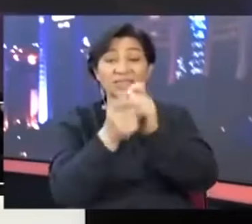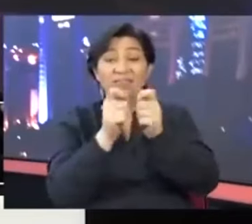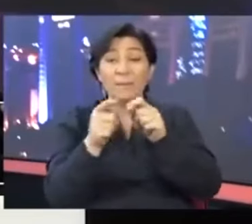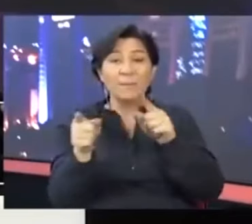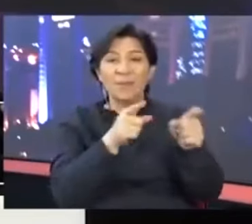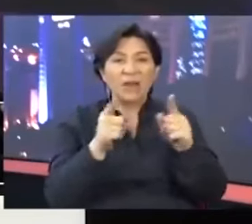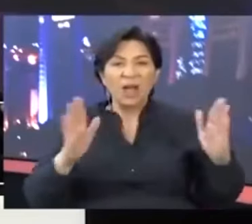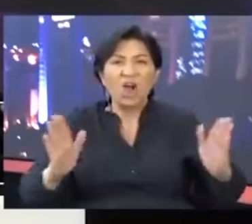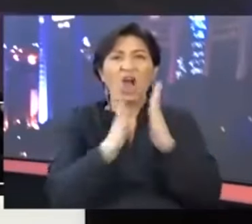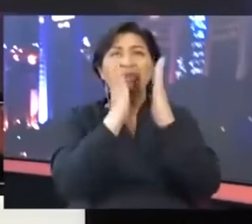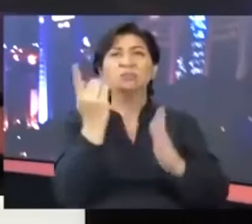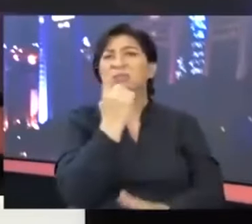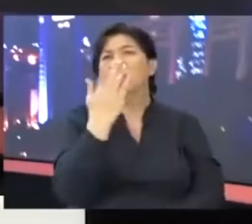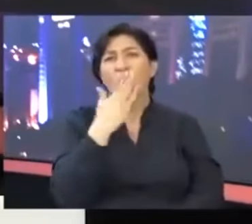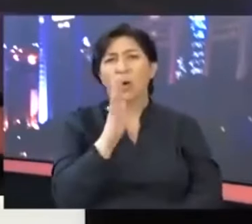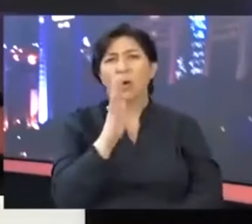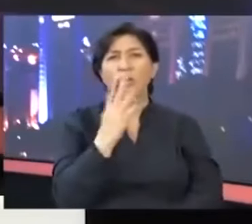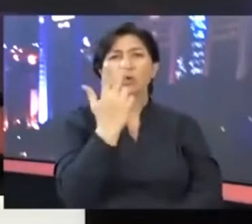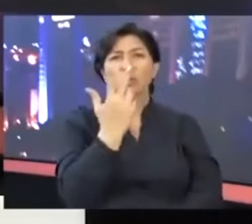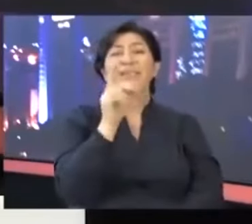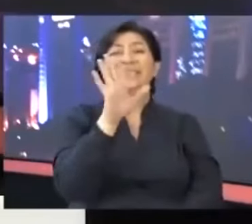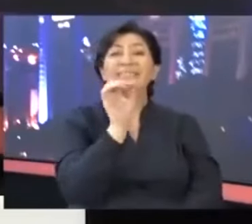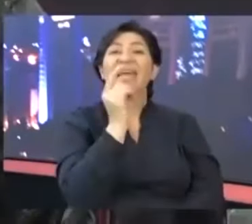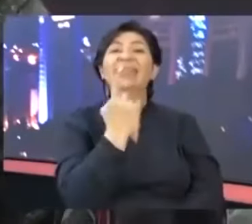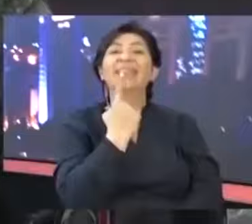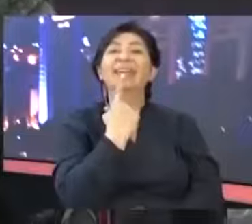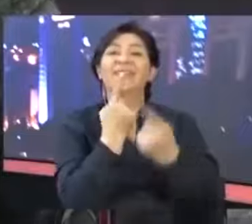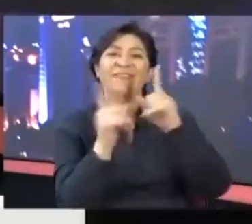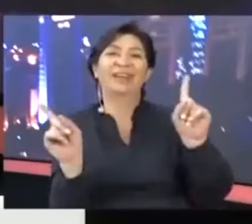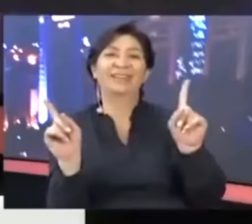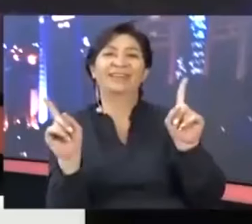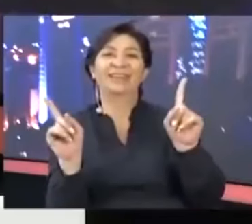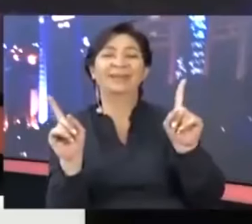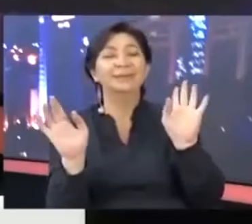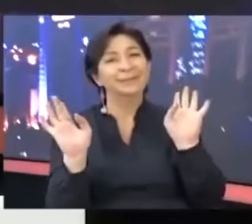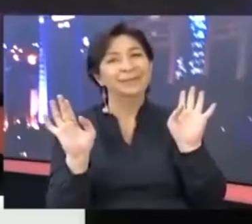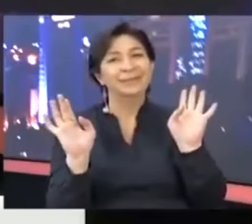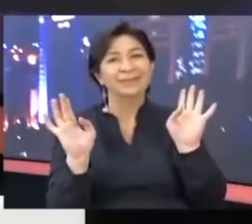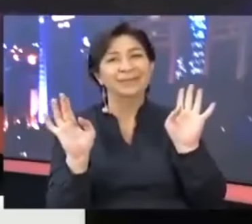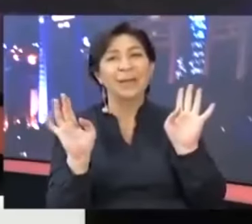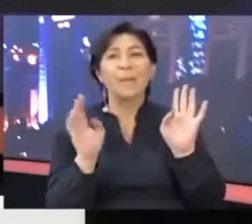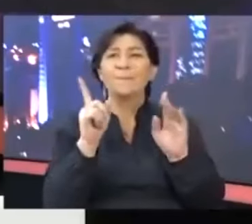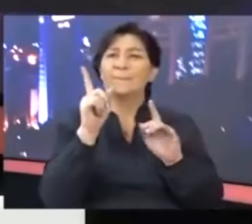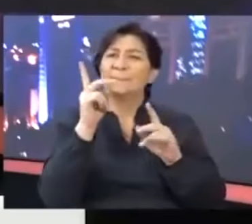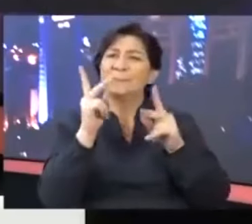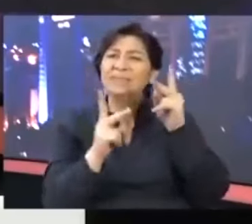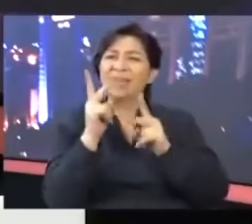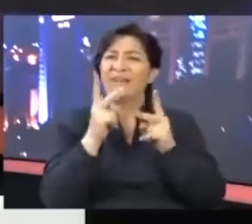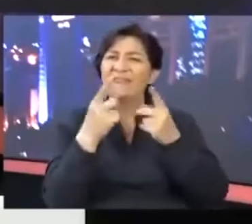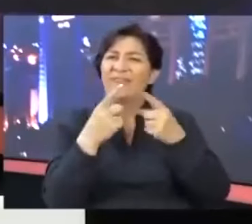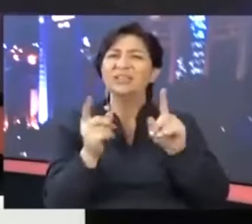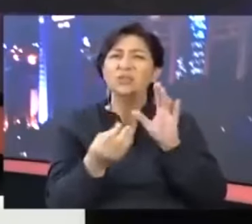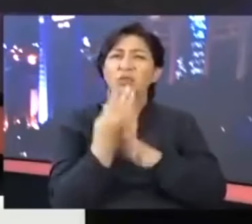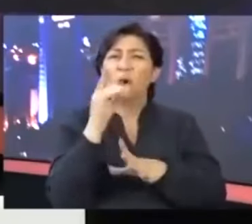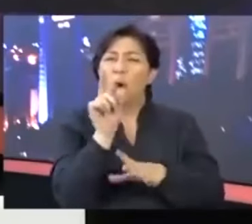Hiçbirinde birbirine aykırı bir unsur yoktu ü tane Çeviride sadece k dil açısından farklılık vardı ama bir yerde bazen farklılıklar da